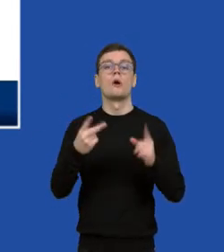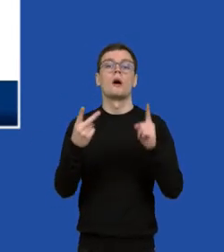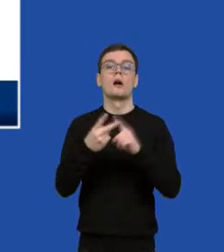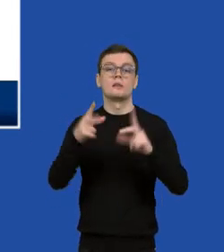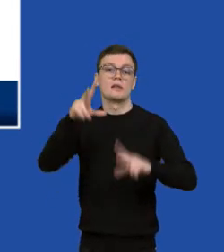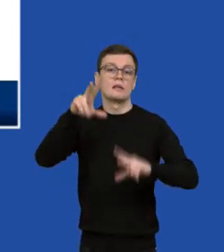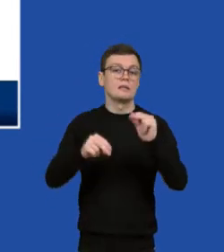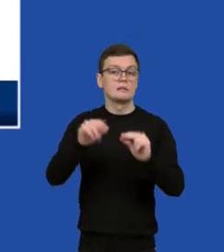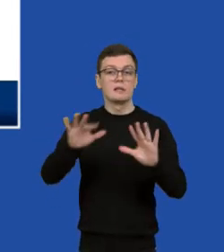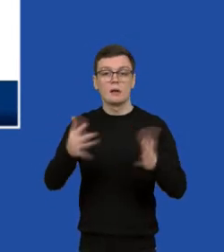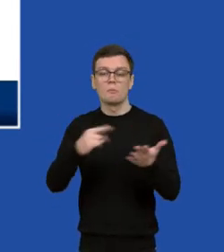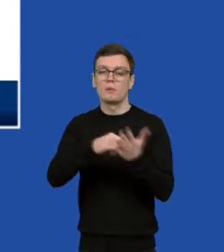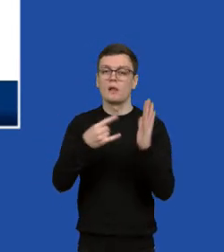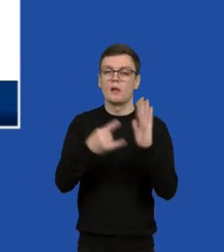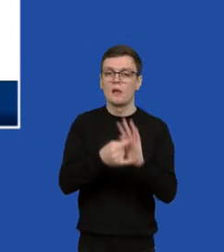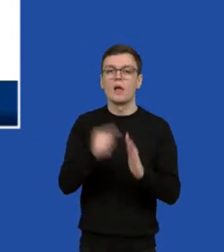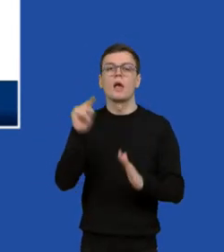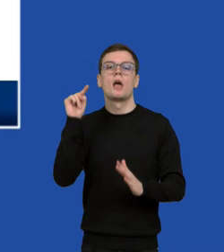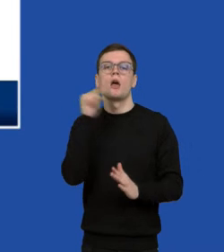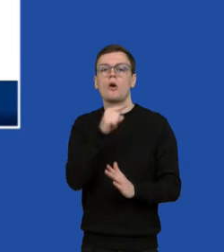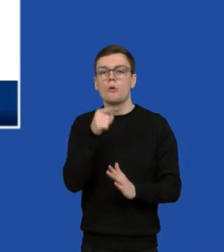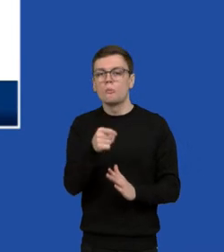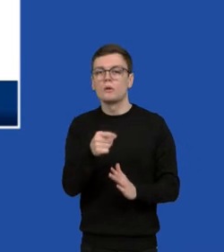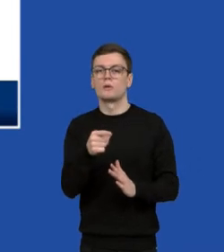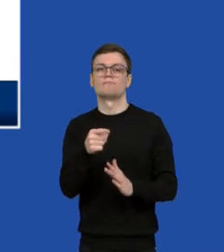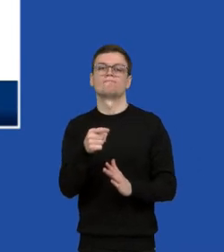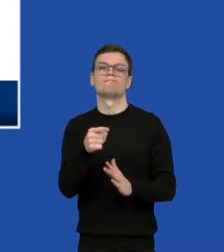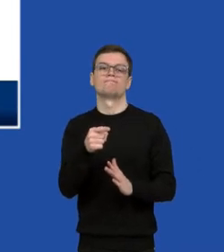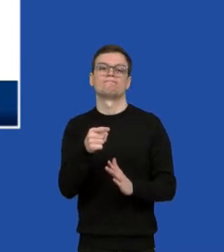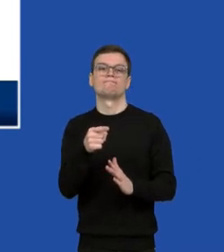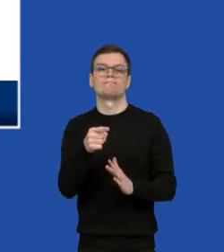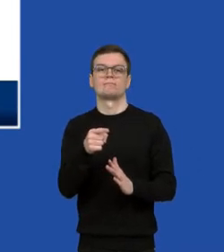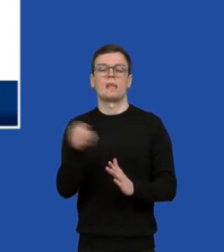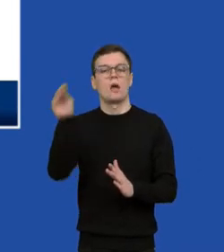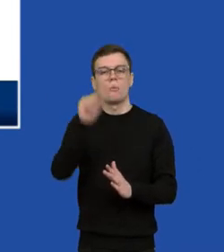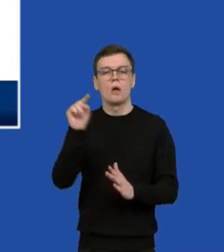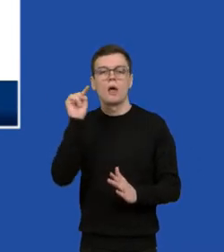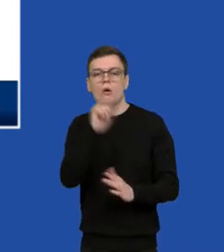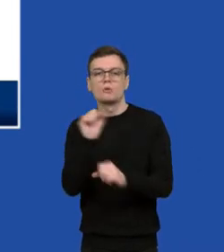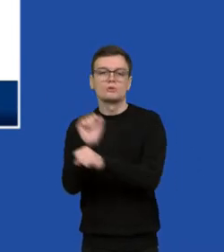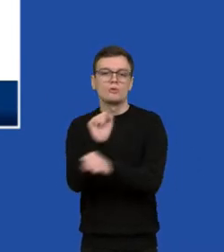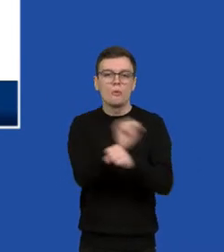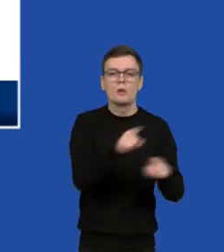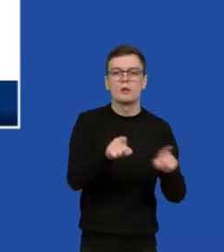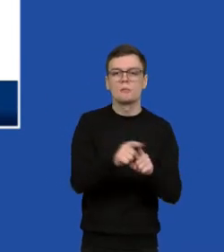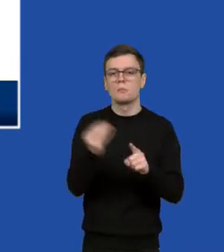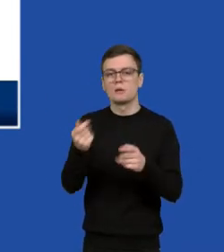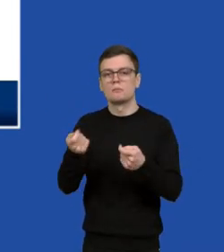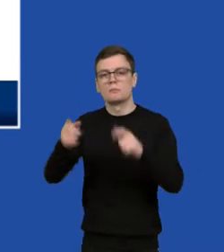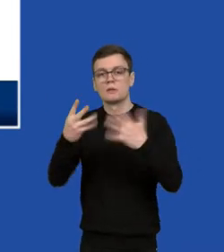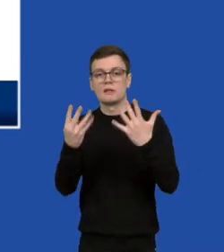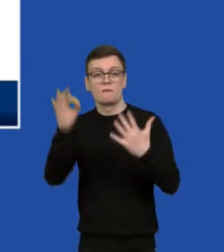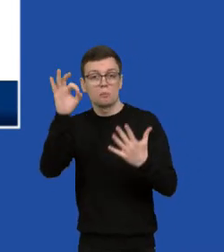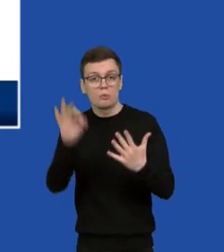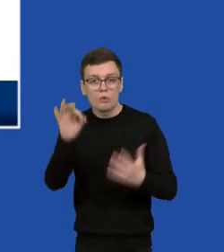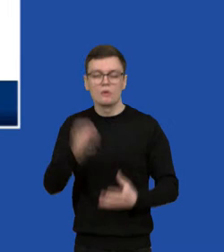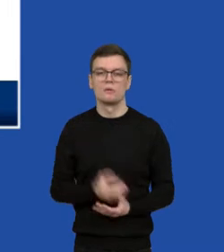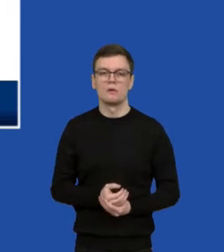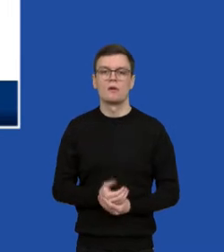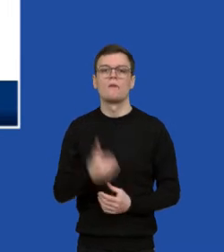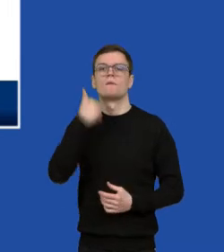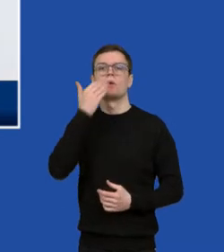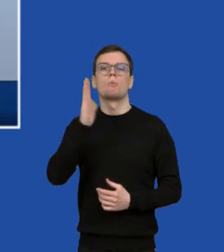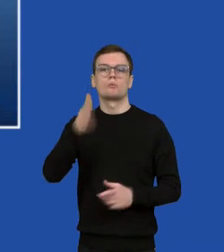scenarius, Europos ekonomikai visiškai stagnuojant ir infliacijai būnant beveik 9%, tuomet tik tokiu atveju numatoma